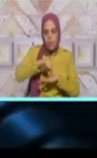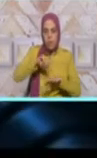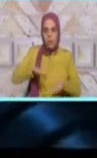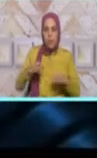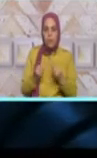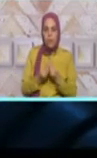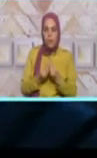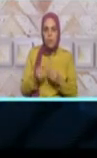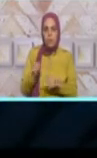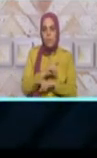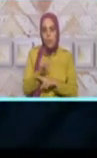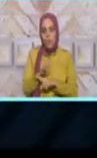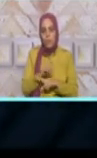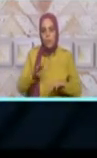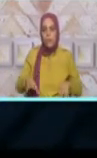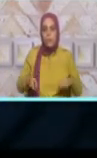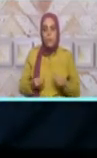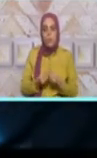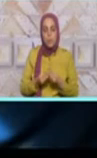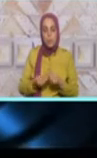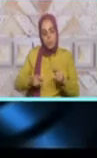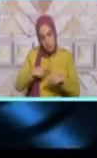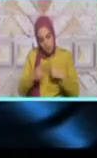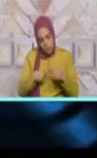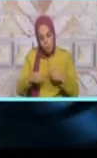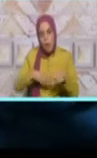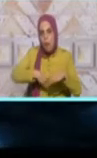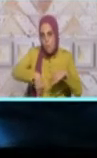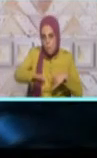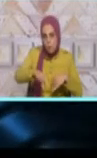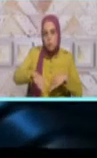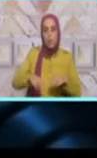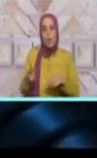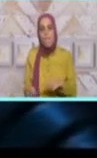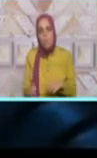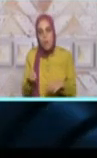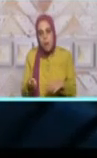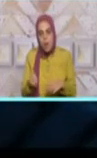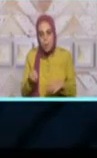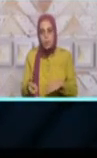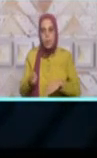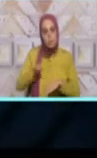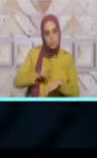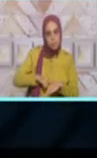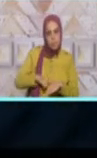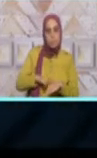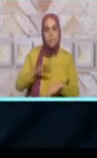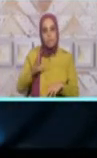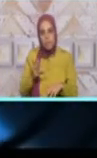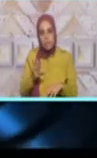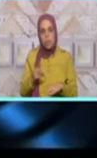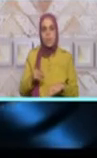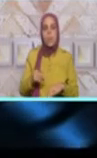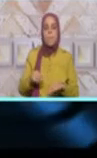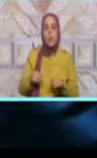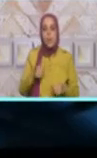المثال. إذا كان جاي بالمترو بينزل يكمل بقى مشواره بالمترو، إذا كان جاي مثلا بأي